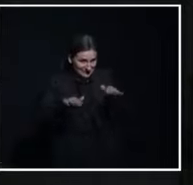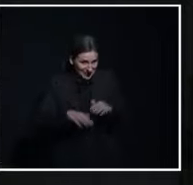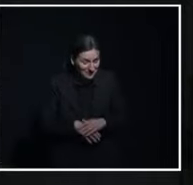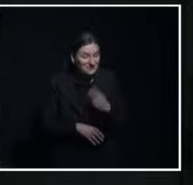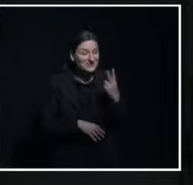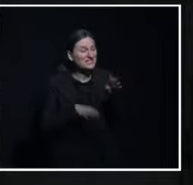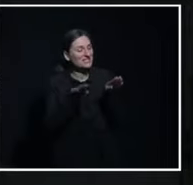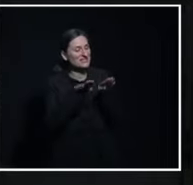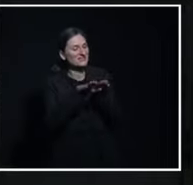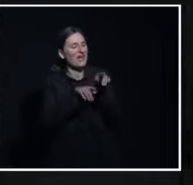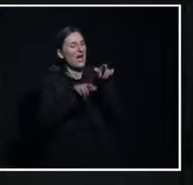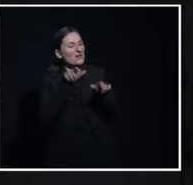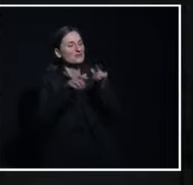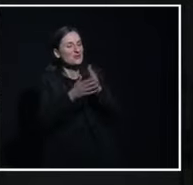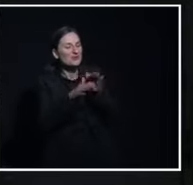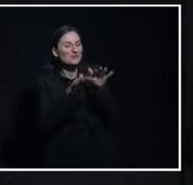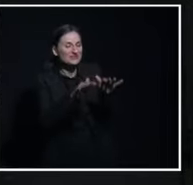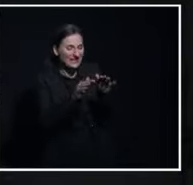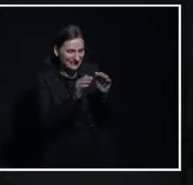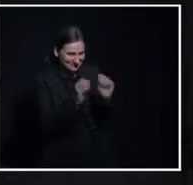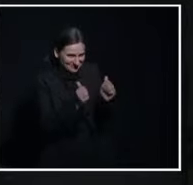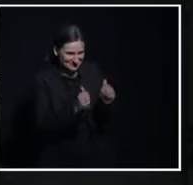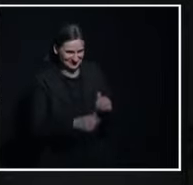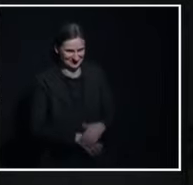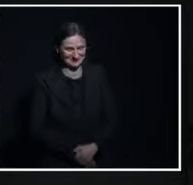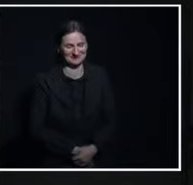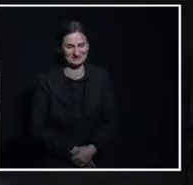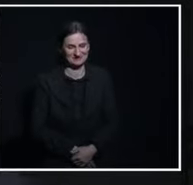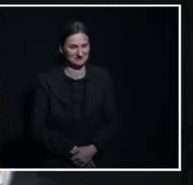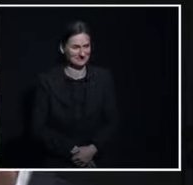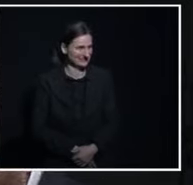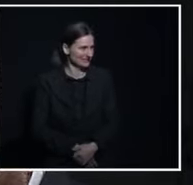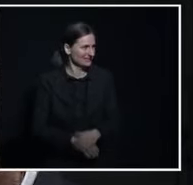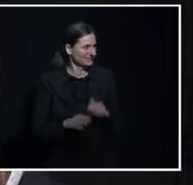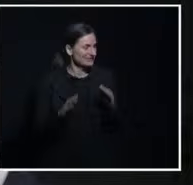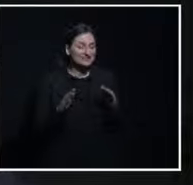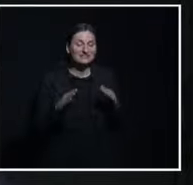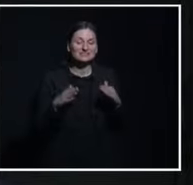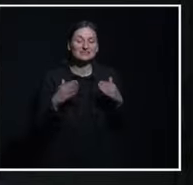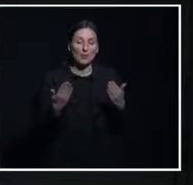Die zwei Schülerinnen und Schüler sind schon da. Genau. So.